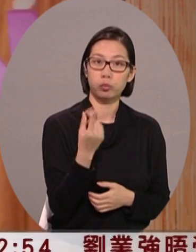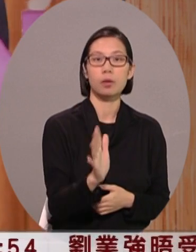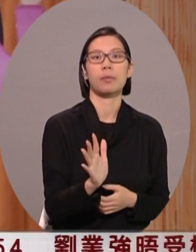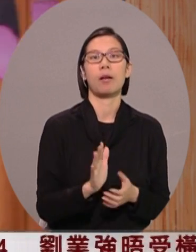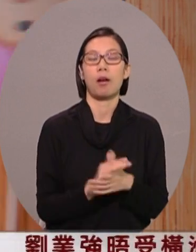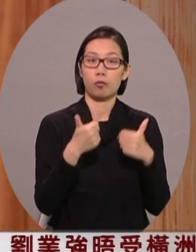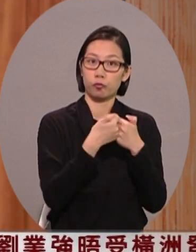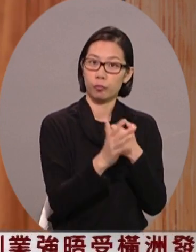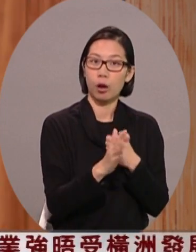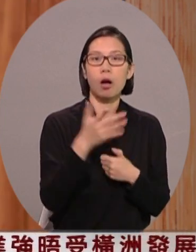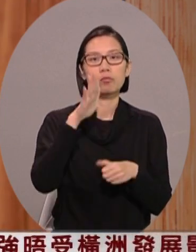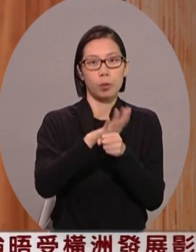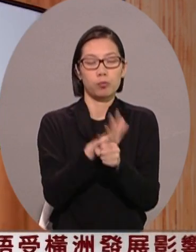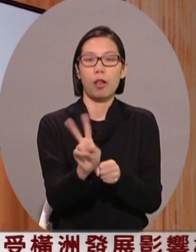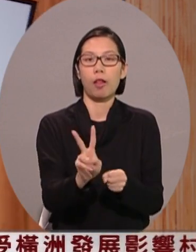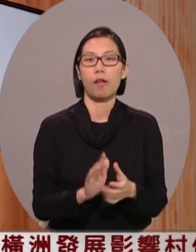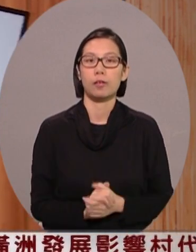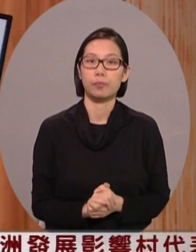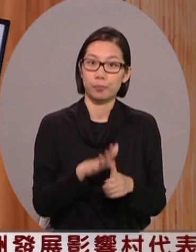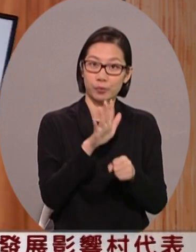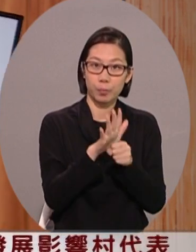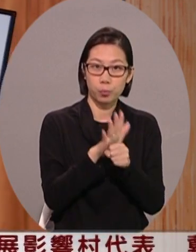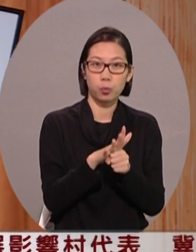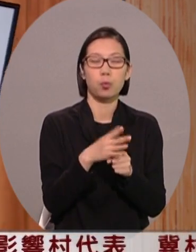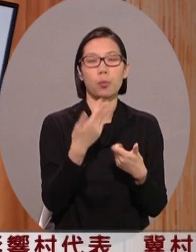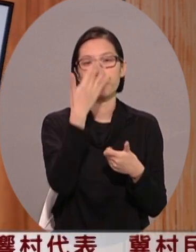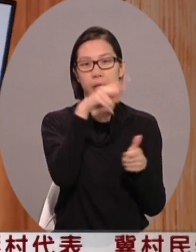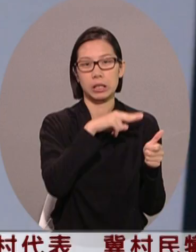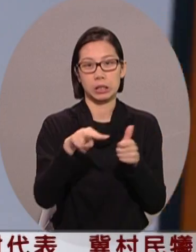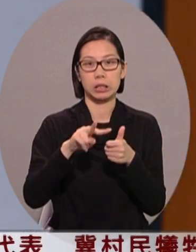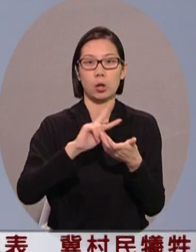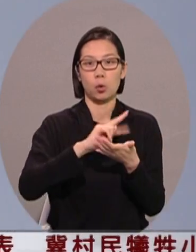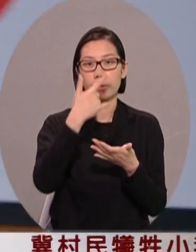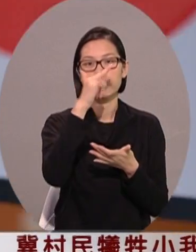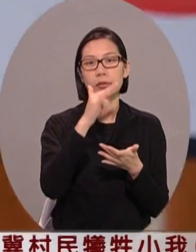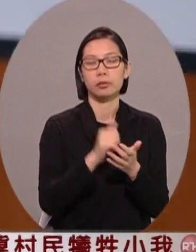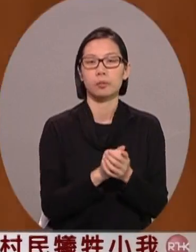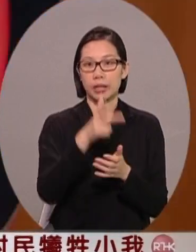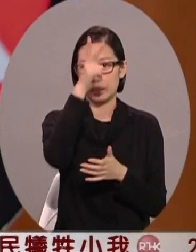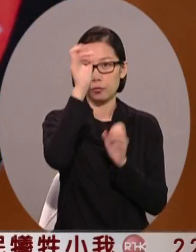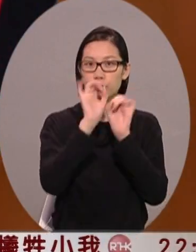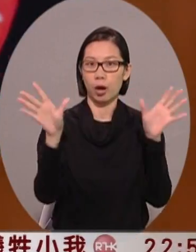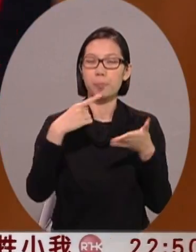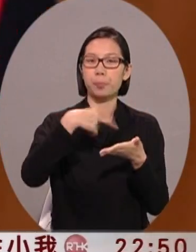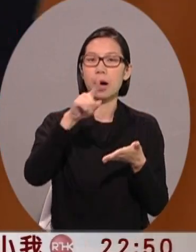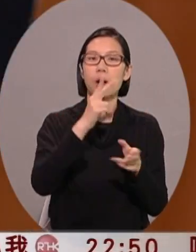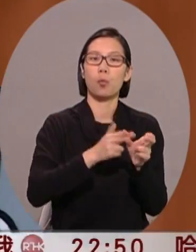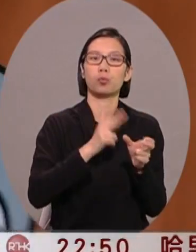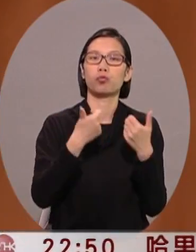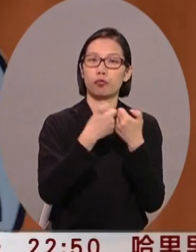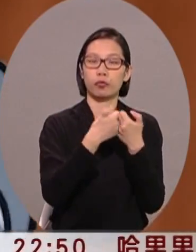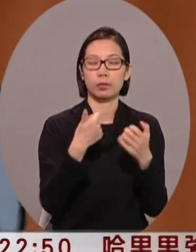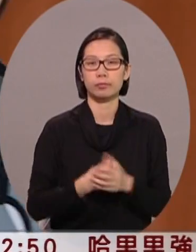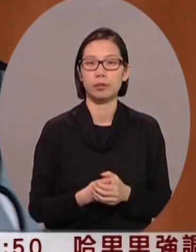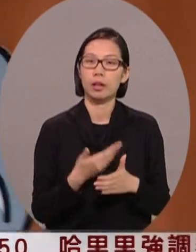可以娶老婆，日本都有的。日本在明治维新之后，政府发布公文批准和尚娶妻，